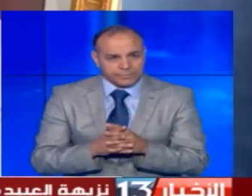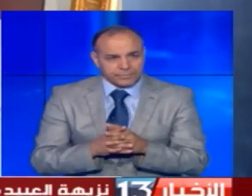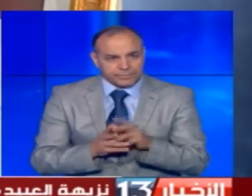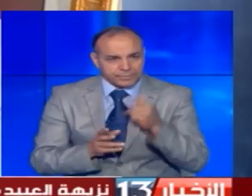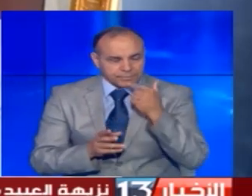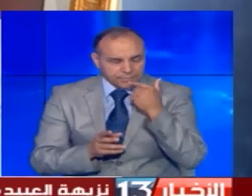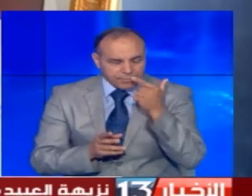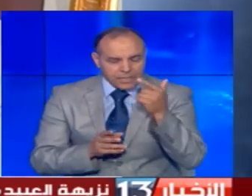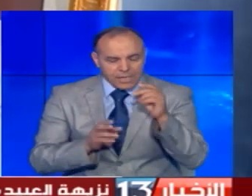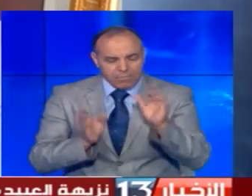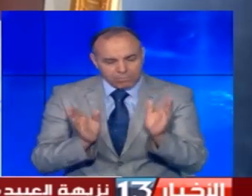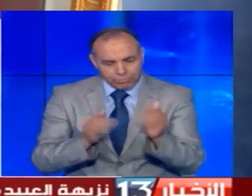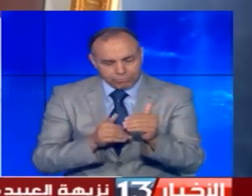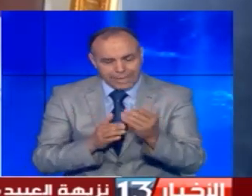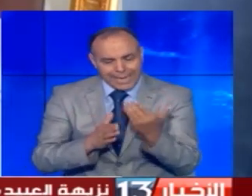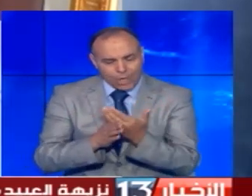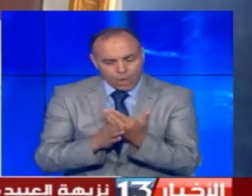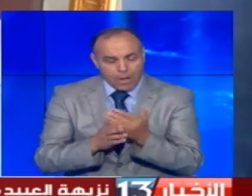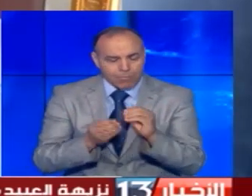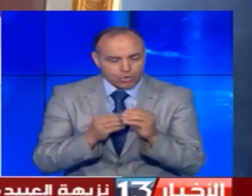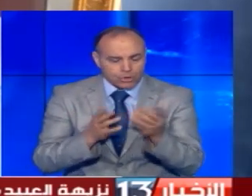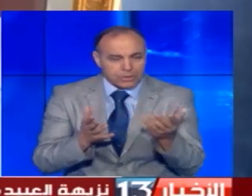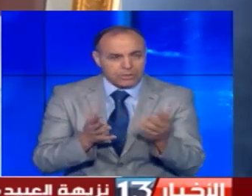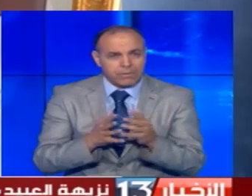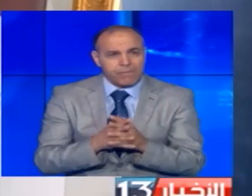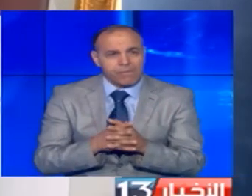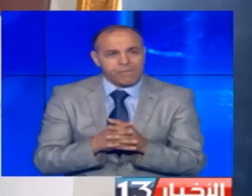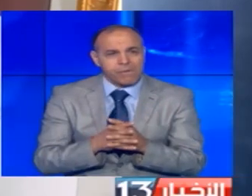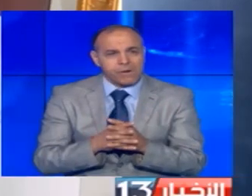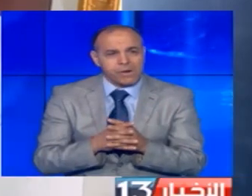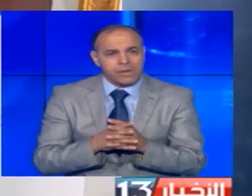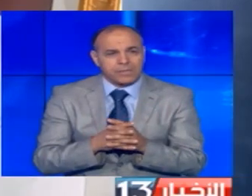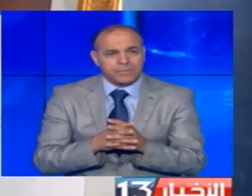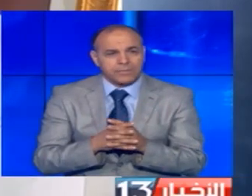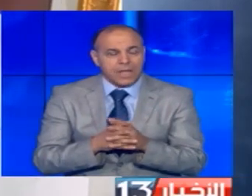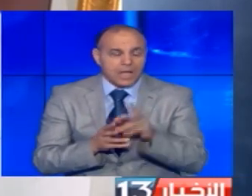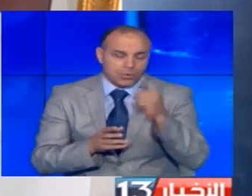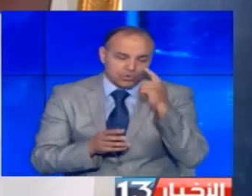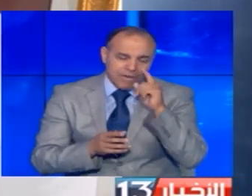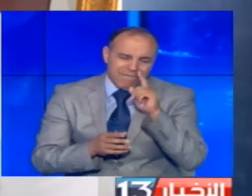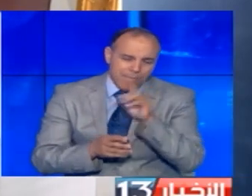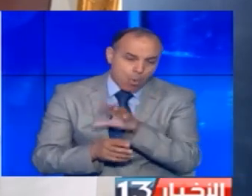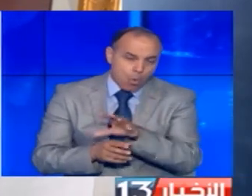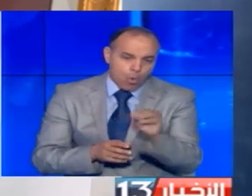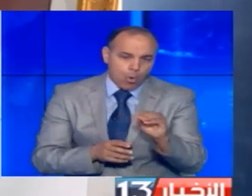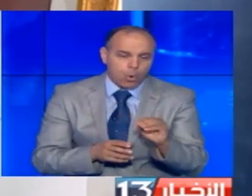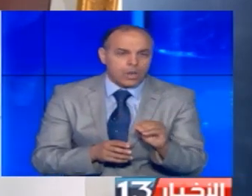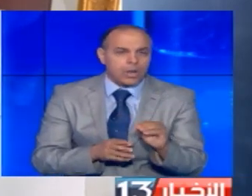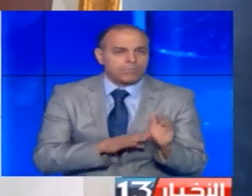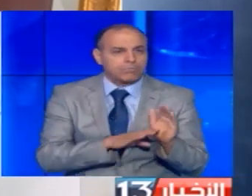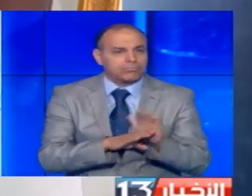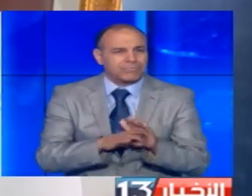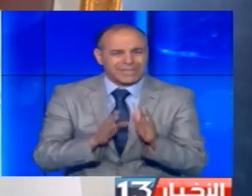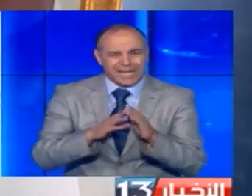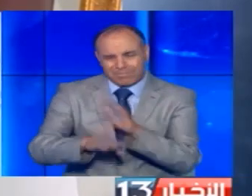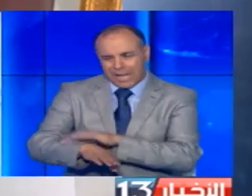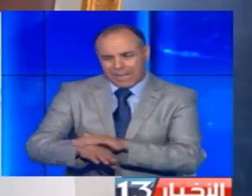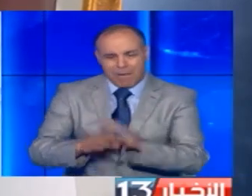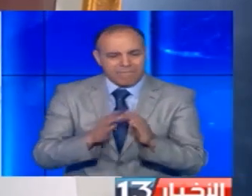لانقطاع المدرسي حمايه الفتيات من تشغيل هنا في كم عينات منزليات